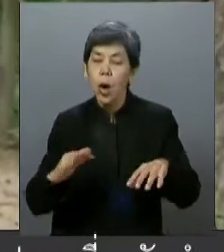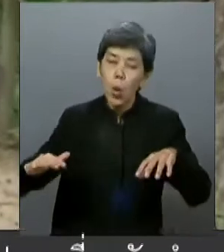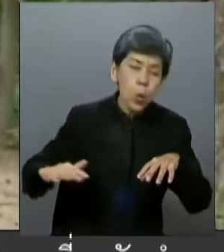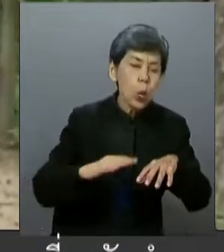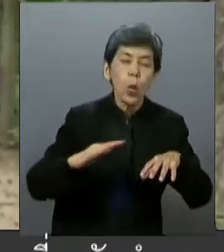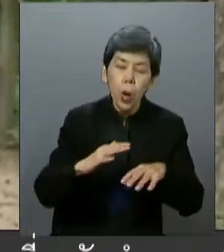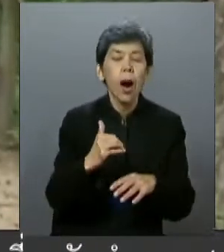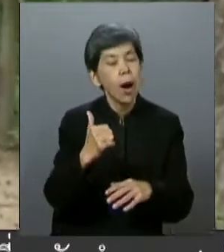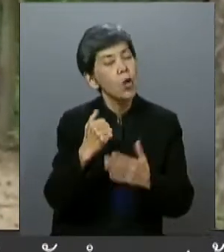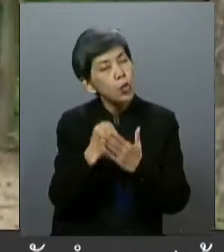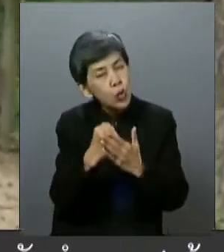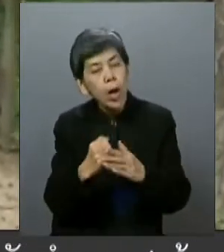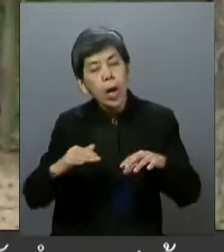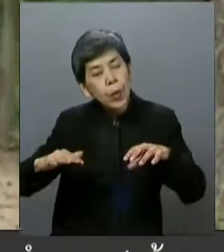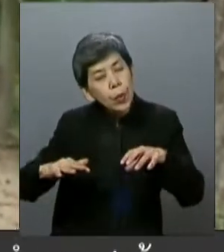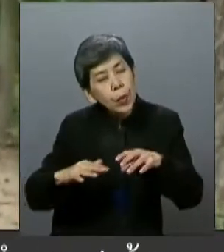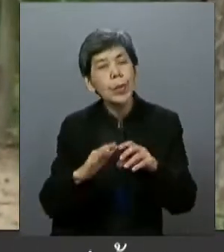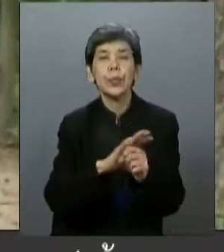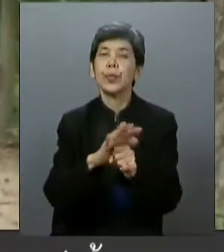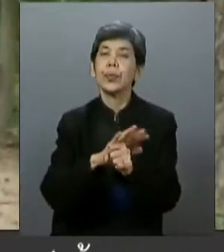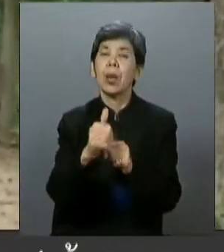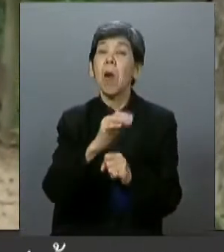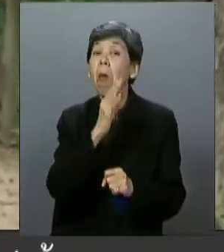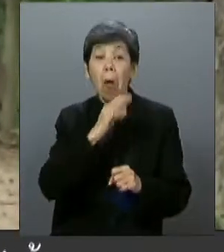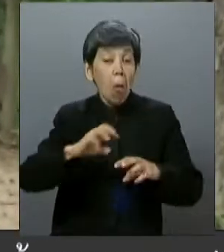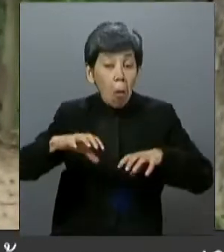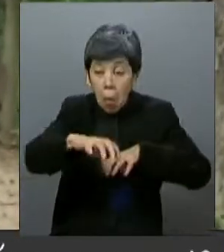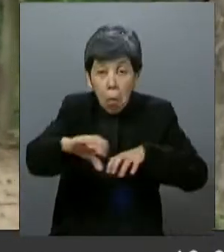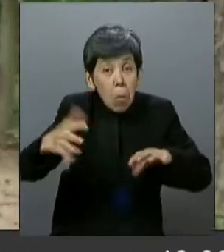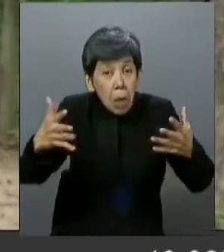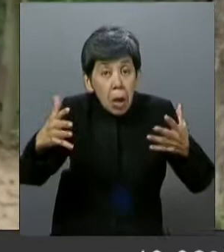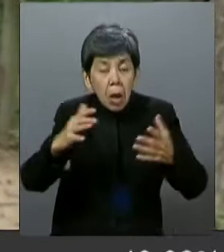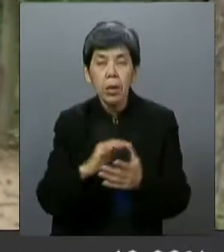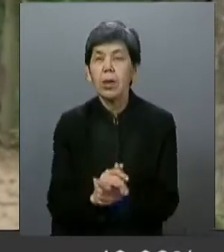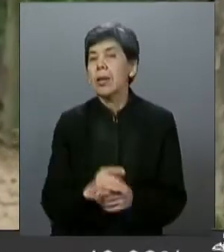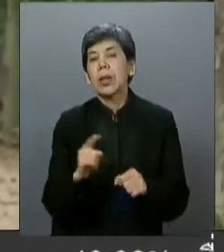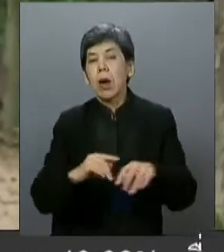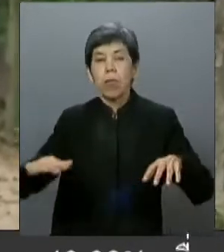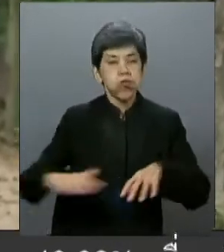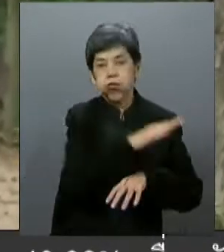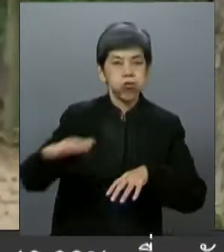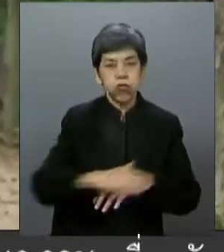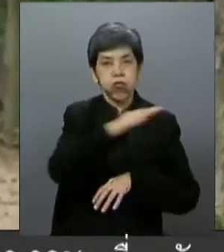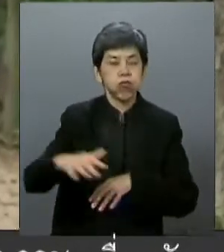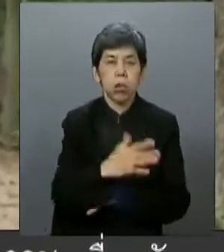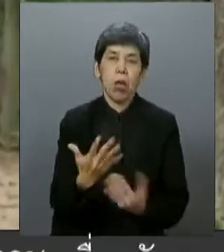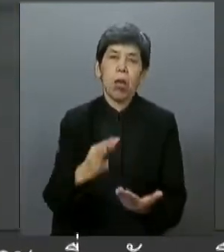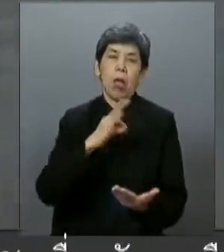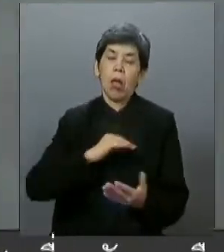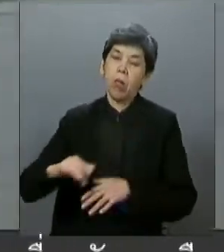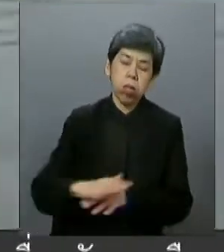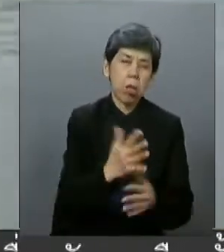ของน้ำให้น้อยลงถ้าเกิดไม่มีแก่งก็เหมือนกระเทน้ำลงท่อระบายอะพืชเดียวจ